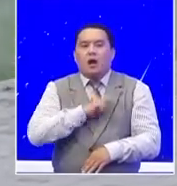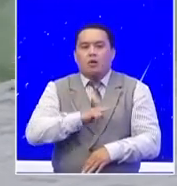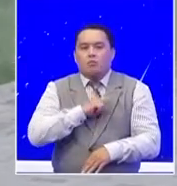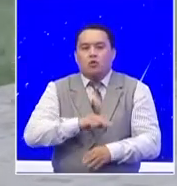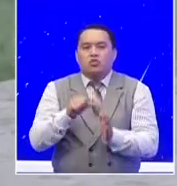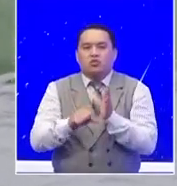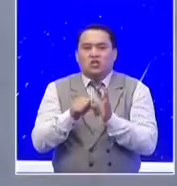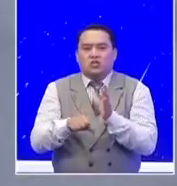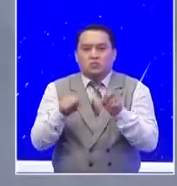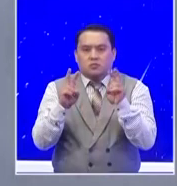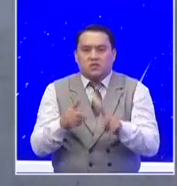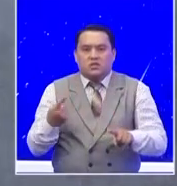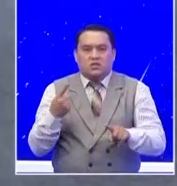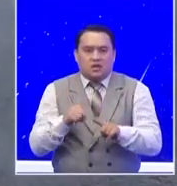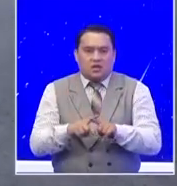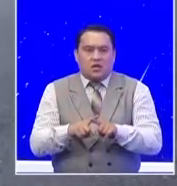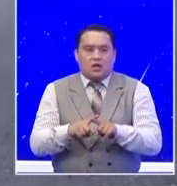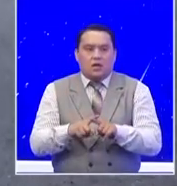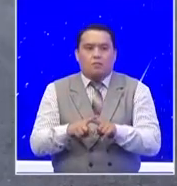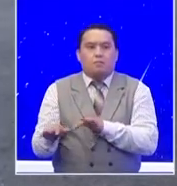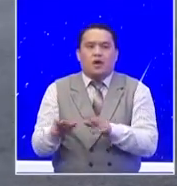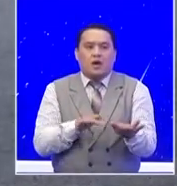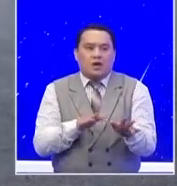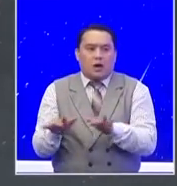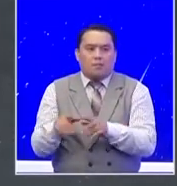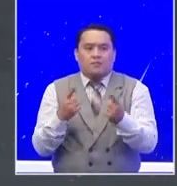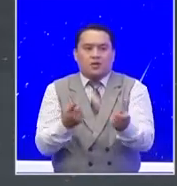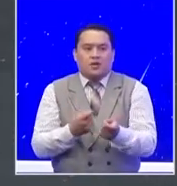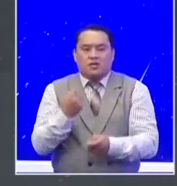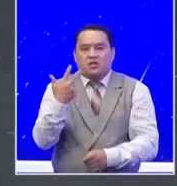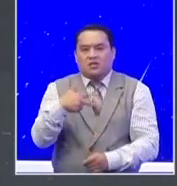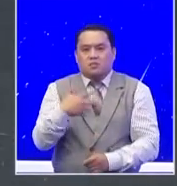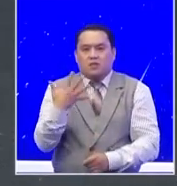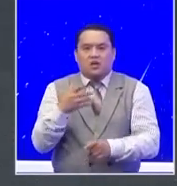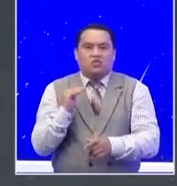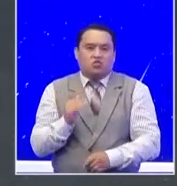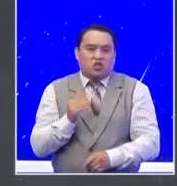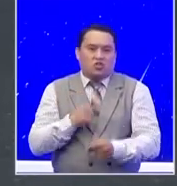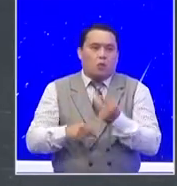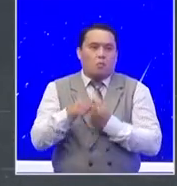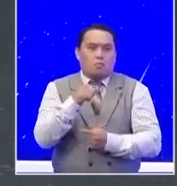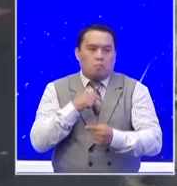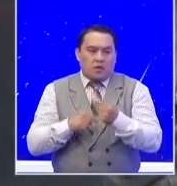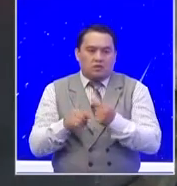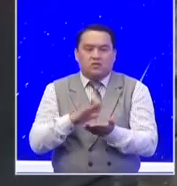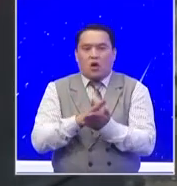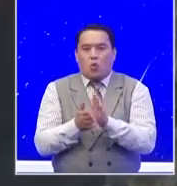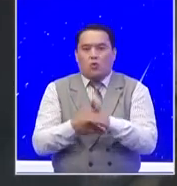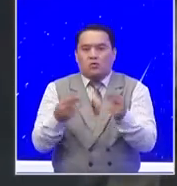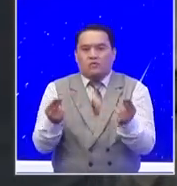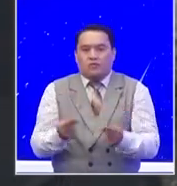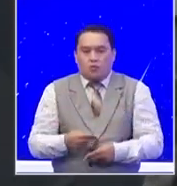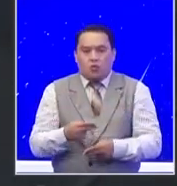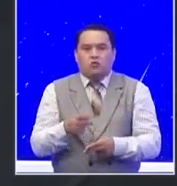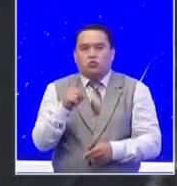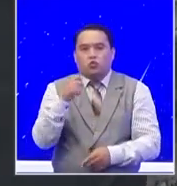более 60 единиц спецтехники. К дезмероприятиям также привлечены 35 субъектов частного бизнеса, с которыми заключены договоры на сумму